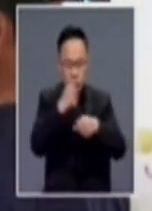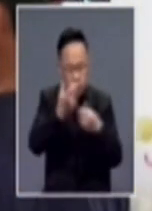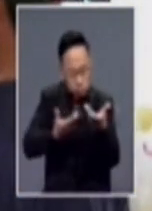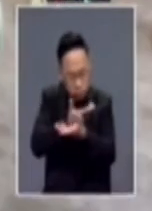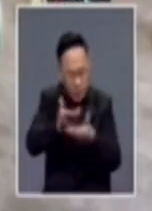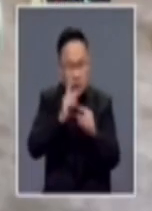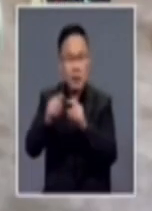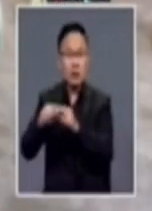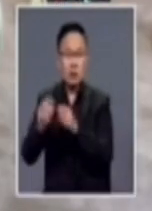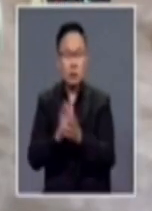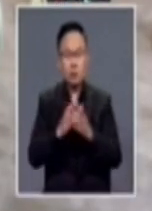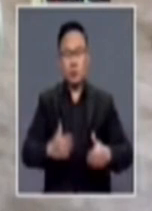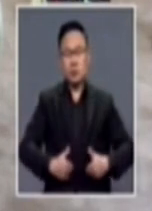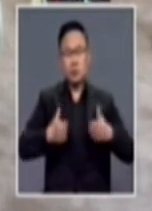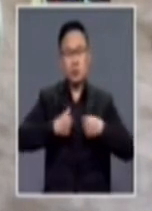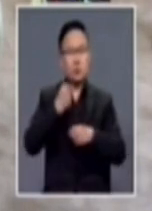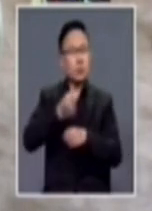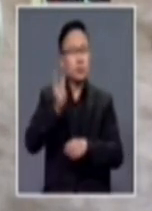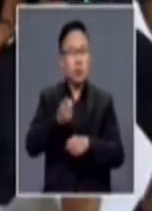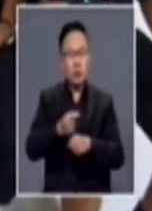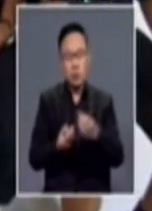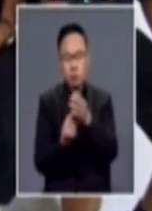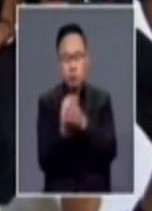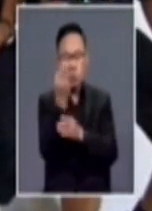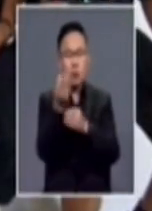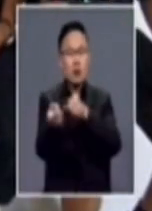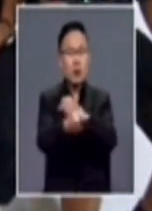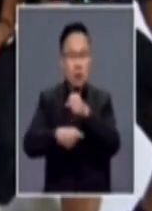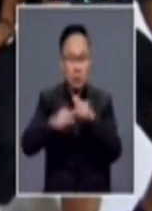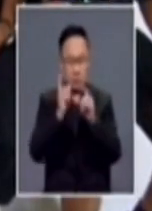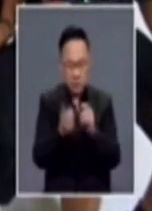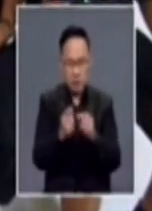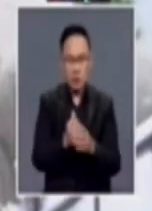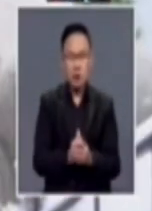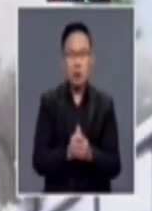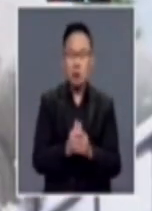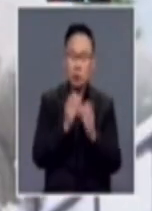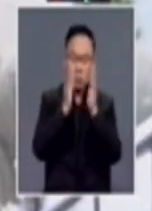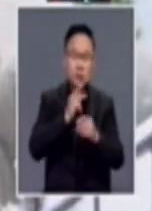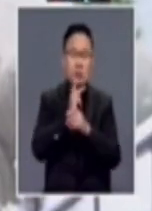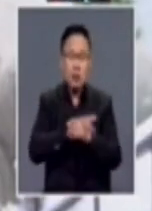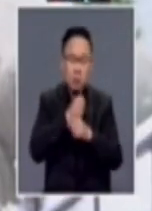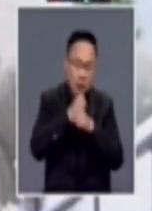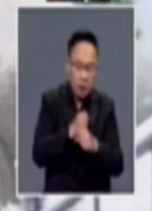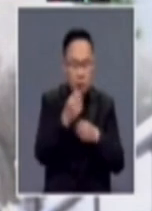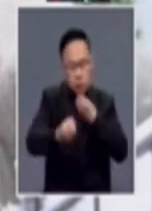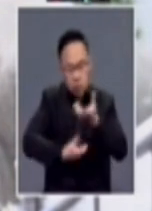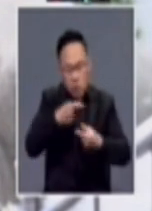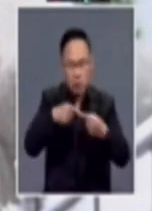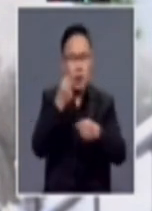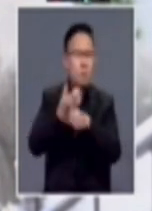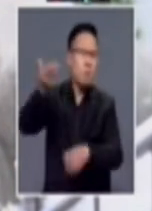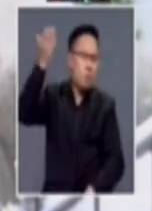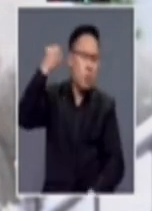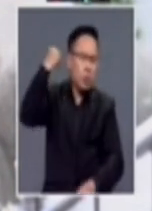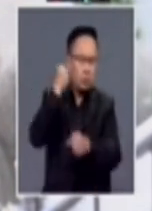รณบุรีคือการปลูกข้าวเขาเอาภูมิปัญญาเก่าๆมาว่าเคยทำกันยังไงแล้วทำไมมันผล